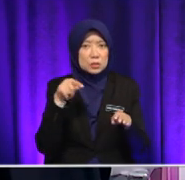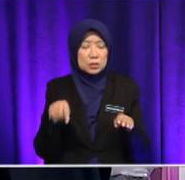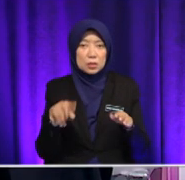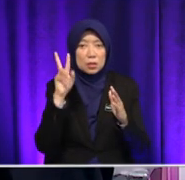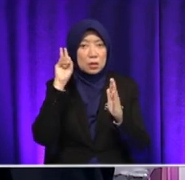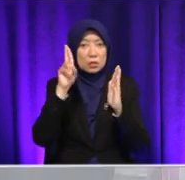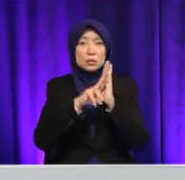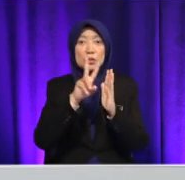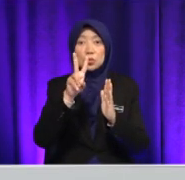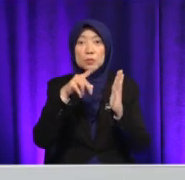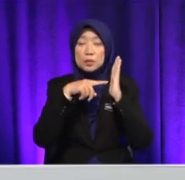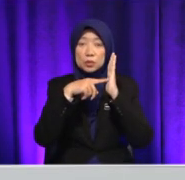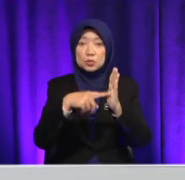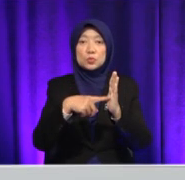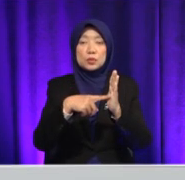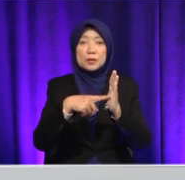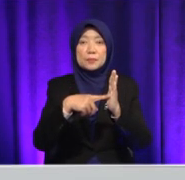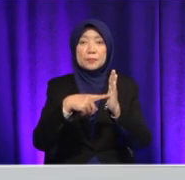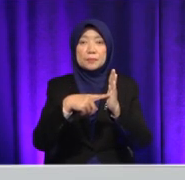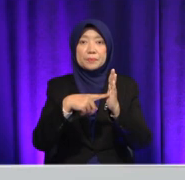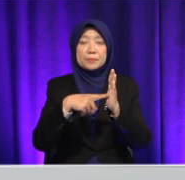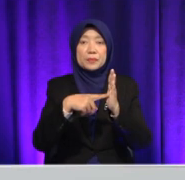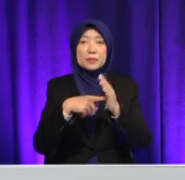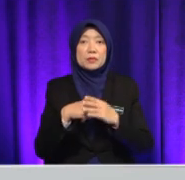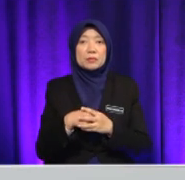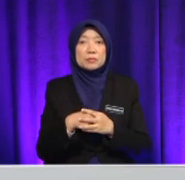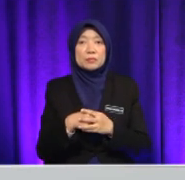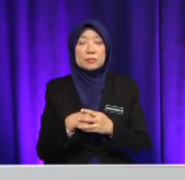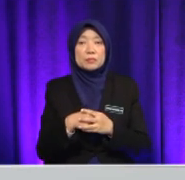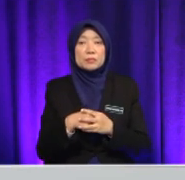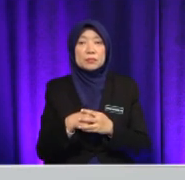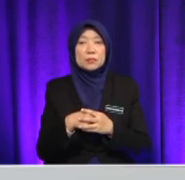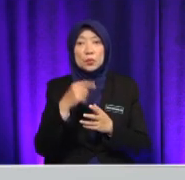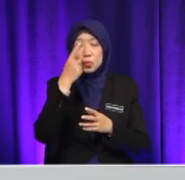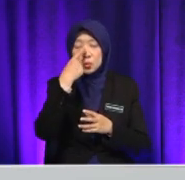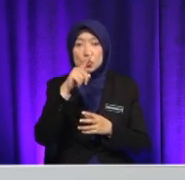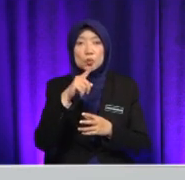menunjukkan sebagai proses video Mengapa venezin pada